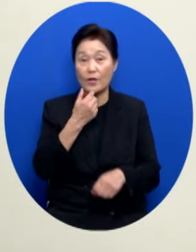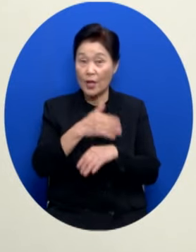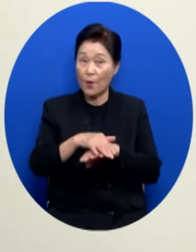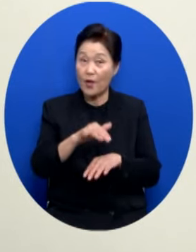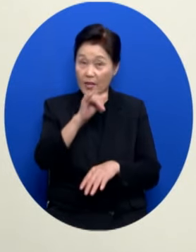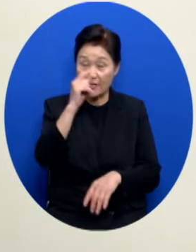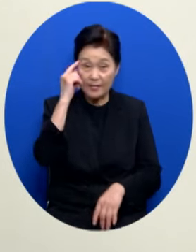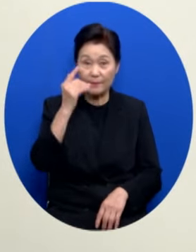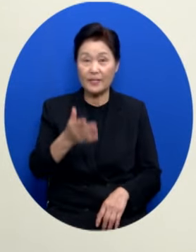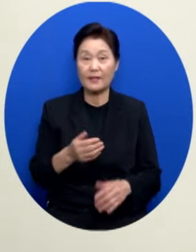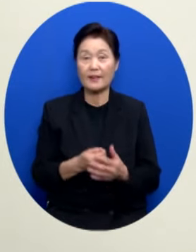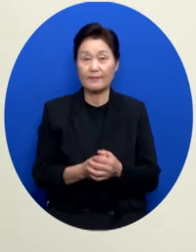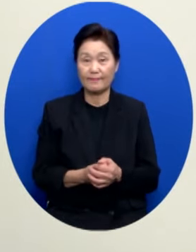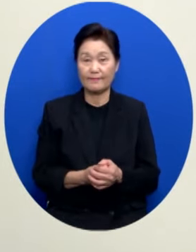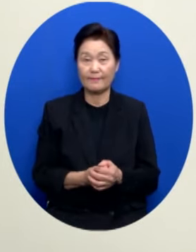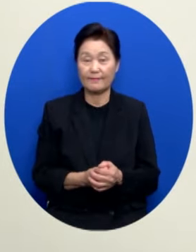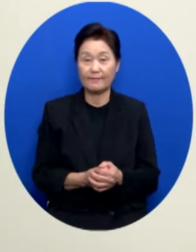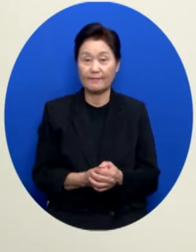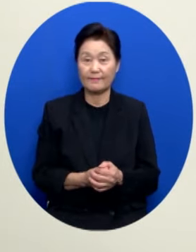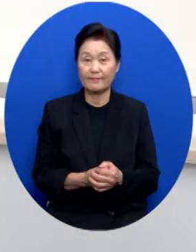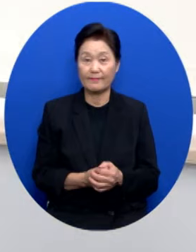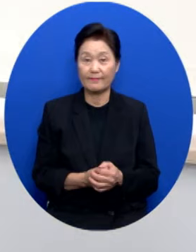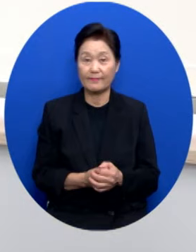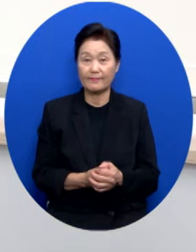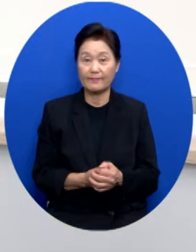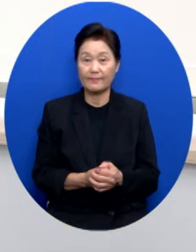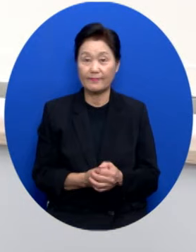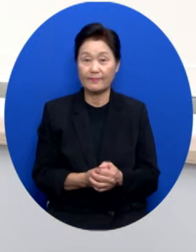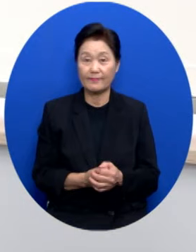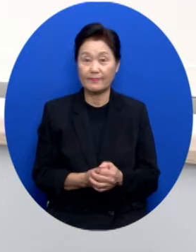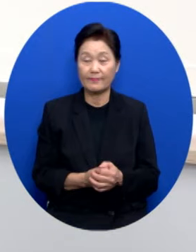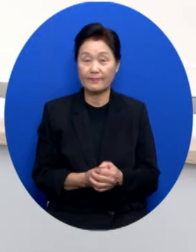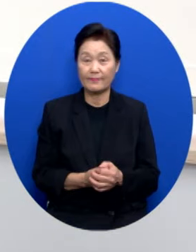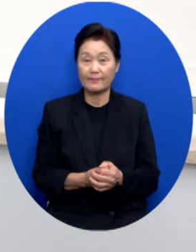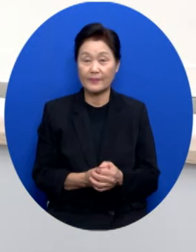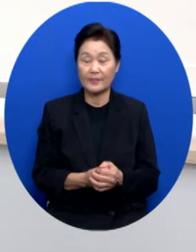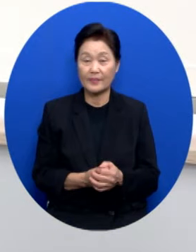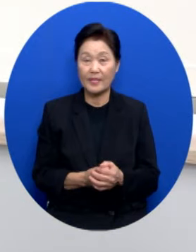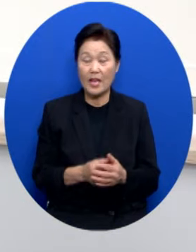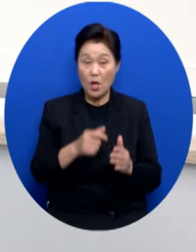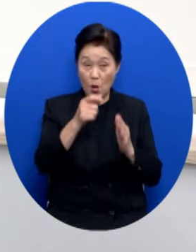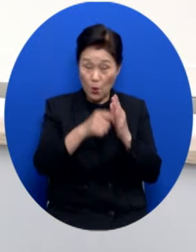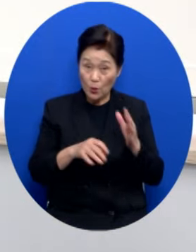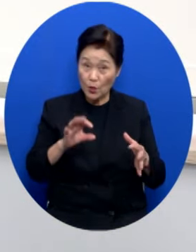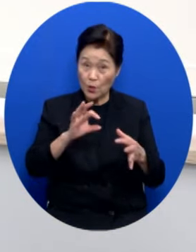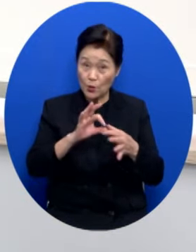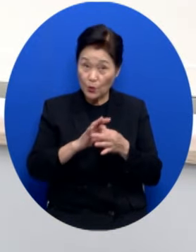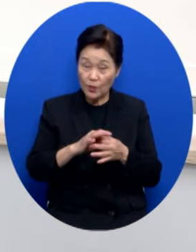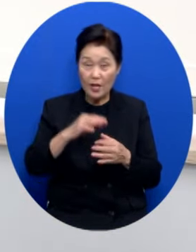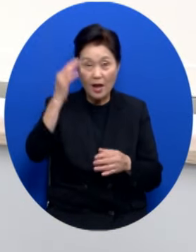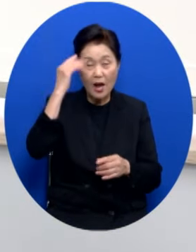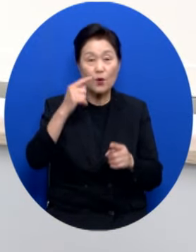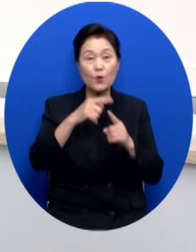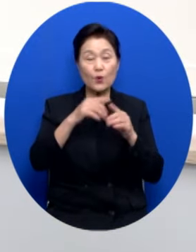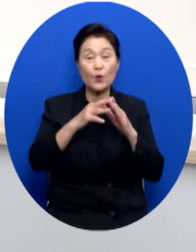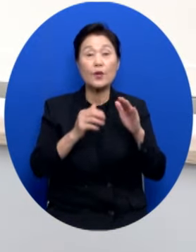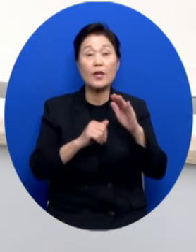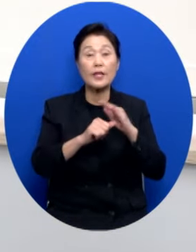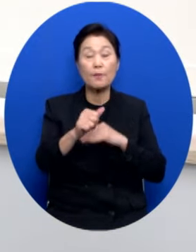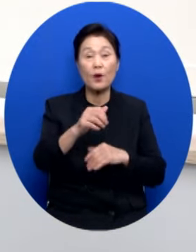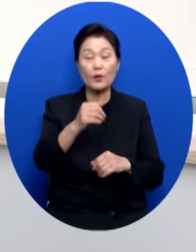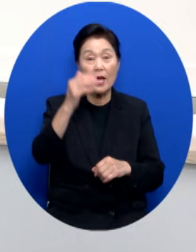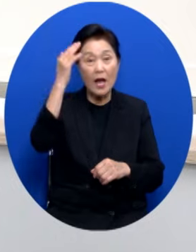한국교회 연합과 일치를 위해서 어떤 활동을 계획하고 계실까요? 예, 저희 교단이 소속된 한국교회를 대표하는